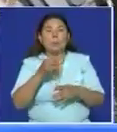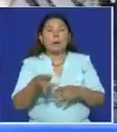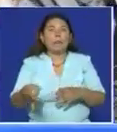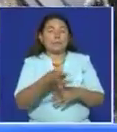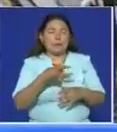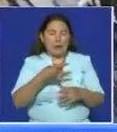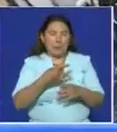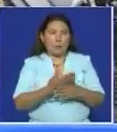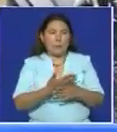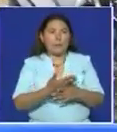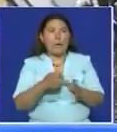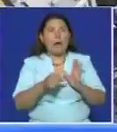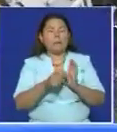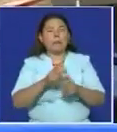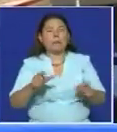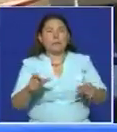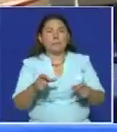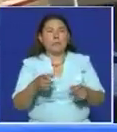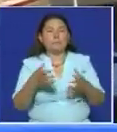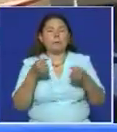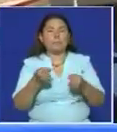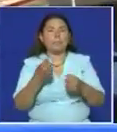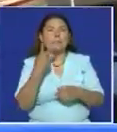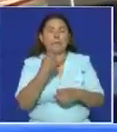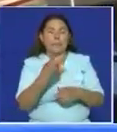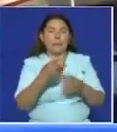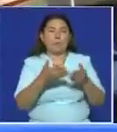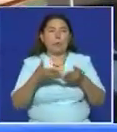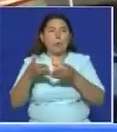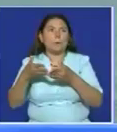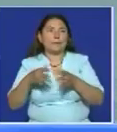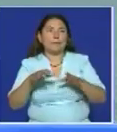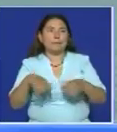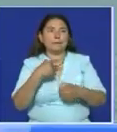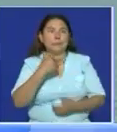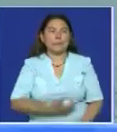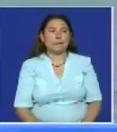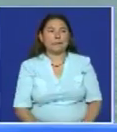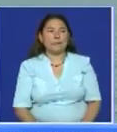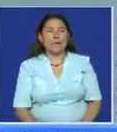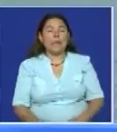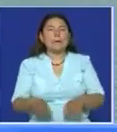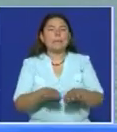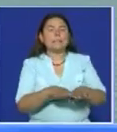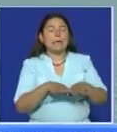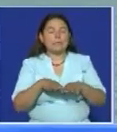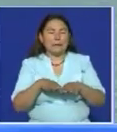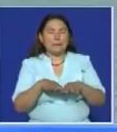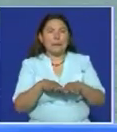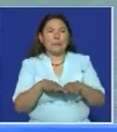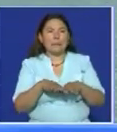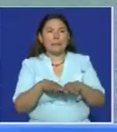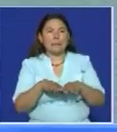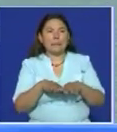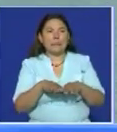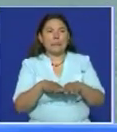ауданындағы аймақты 6 адам күзетеді. Олардың еншісінде 2 моторлы байда қайығы бар. Балтырғы жылмен салыстырғанда биыл енді